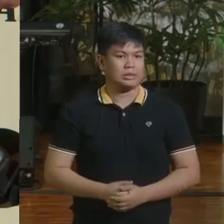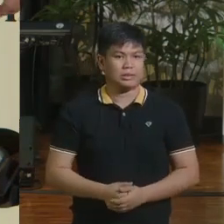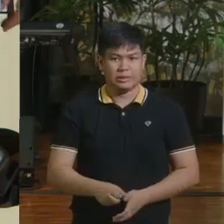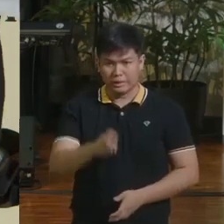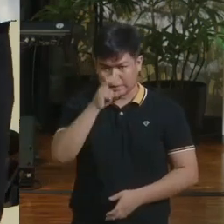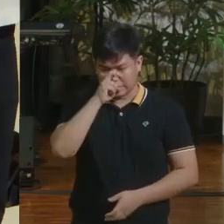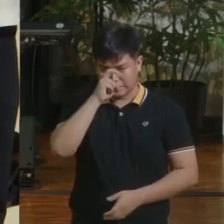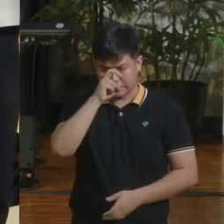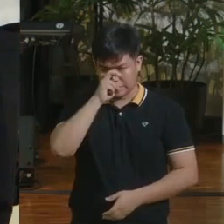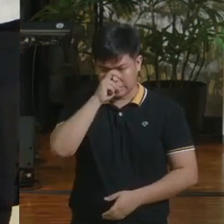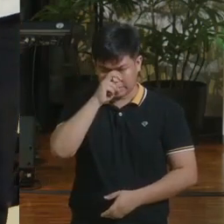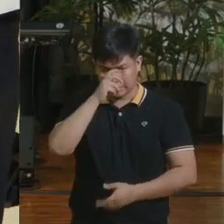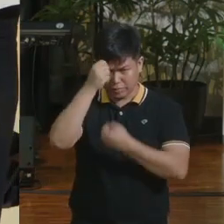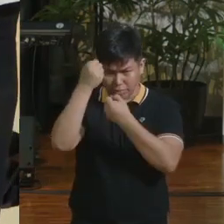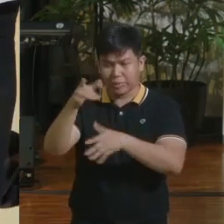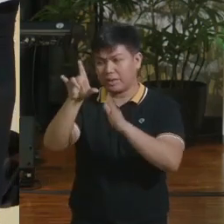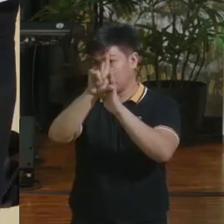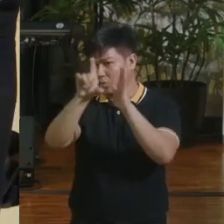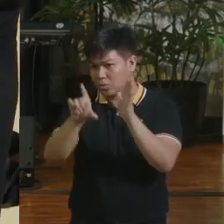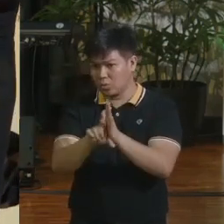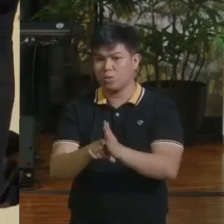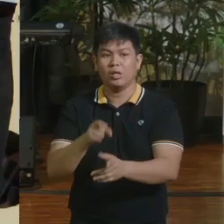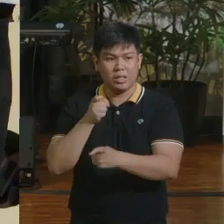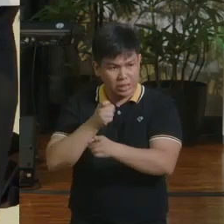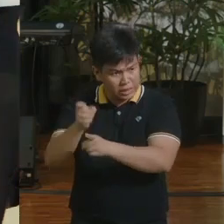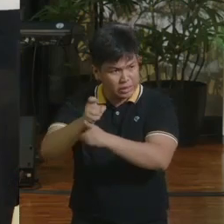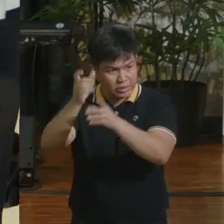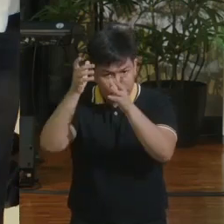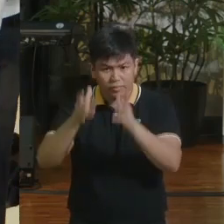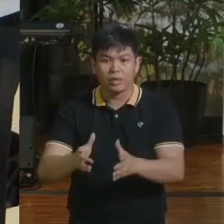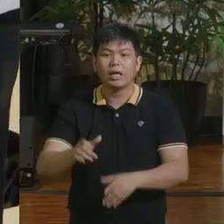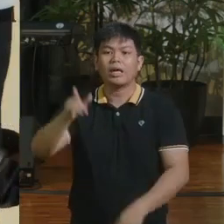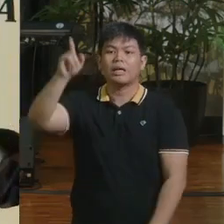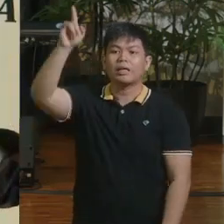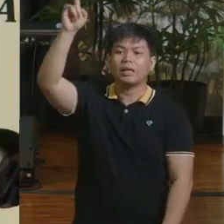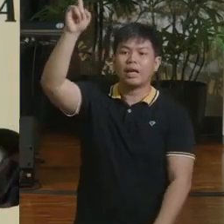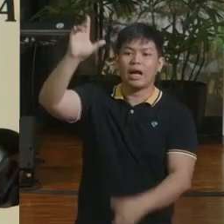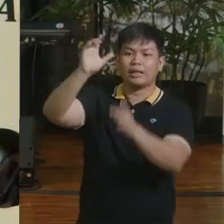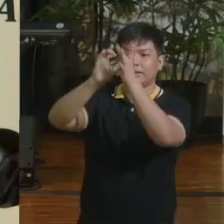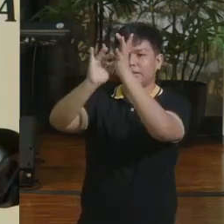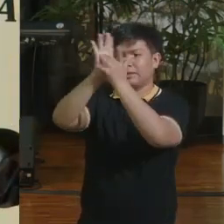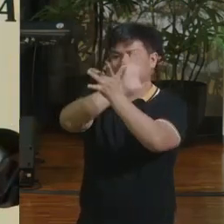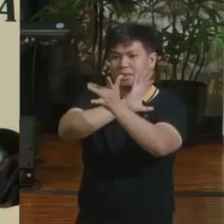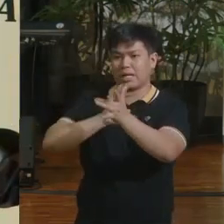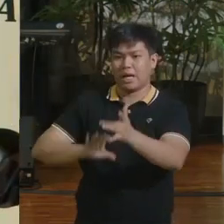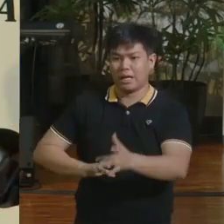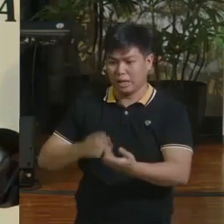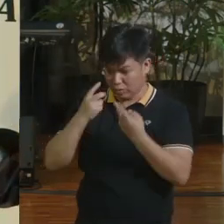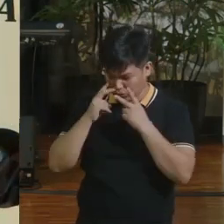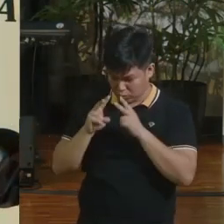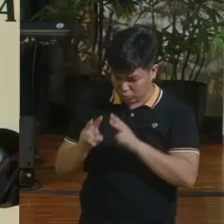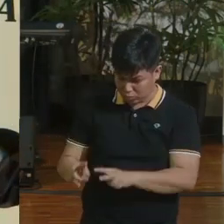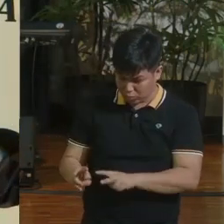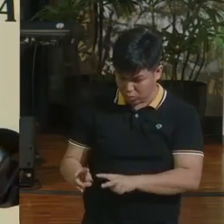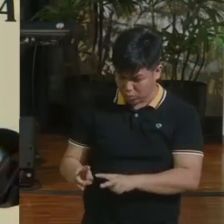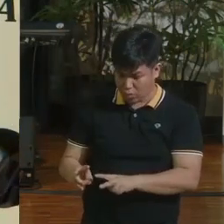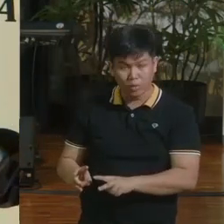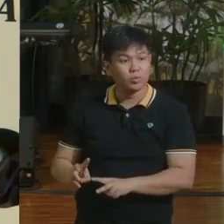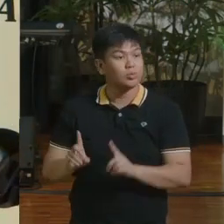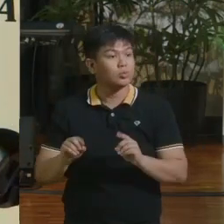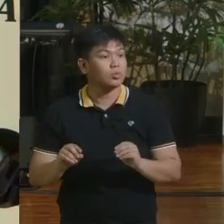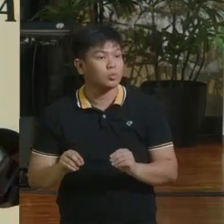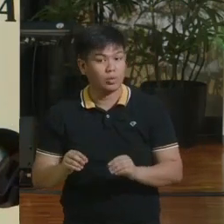nagpakita ang ating Panginoon mula sa langit. Hinapak ng Diyos ang langit